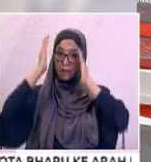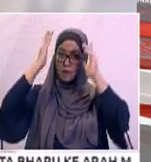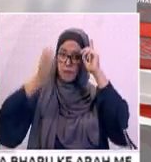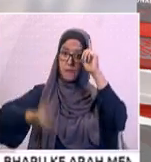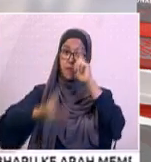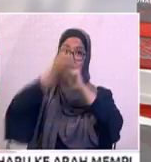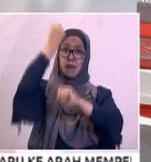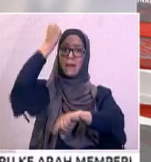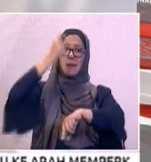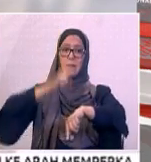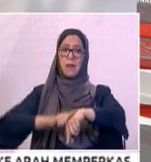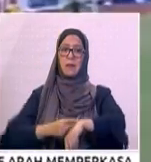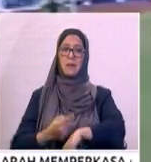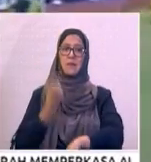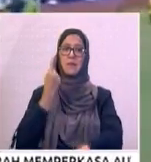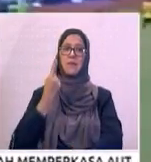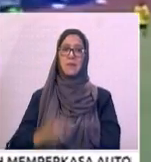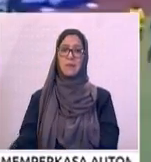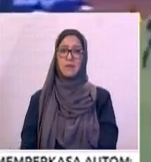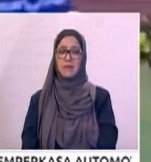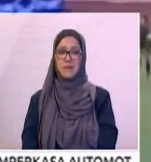pertama.